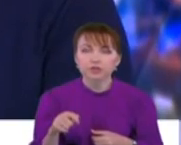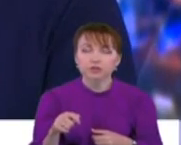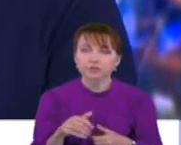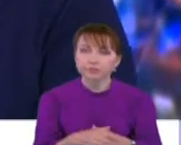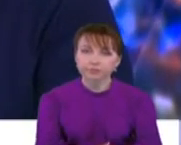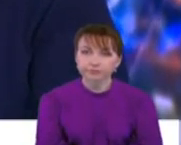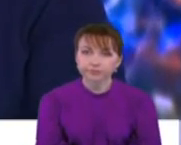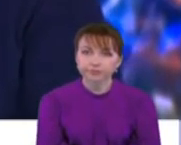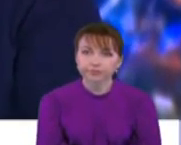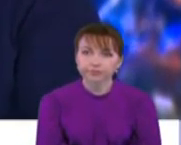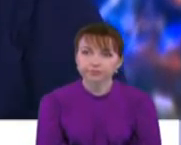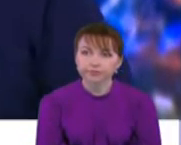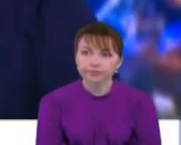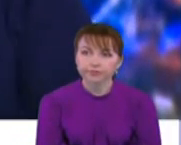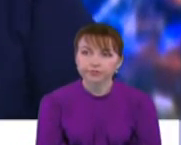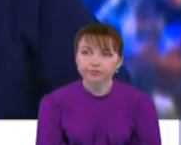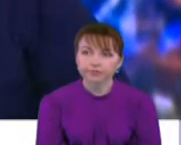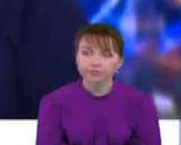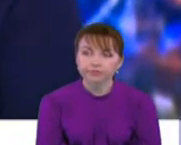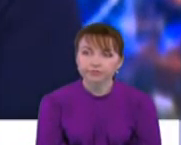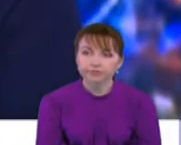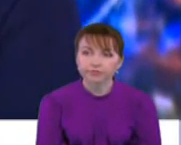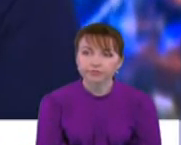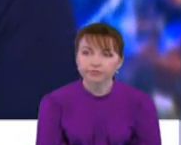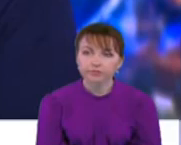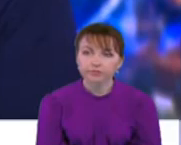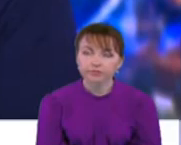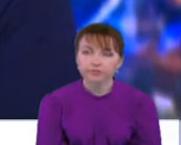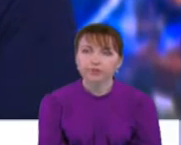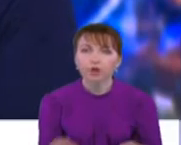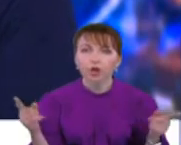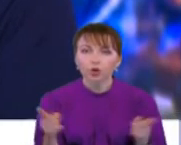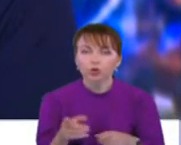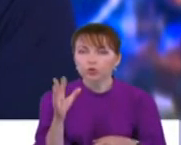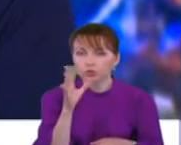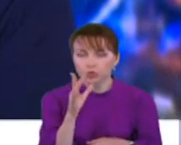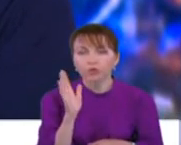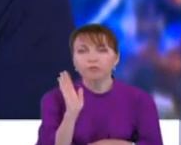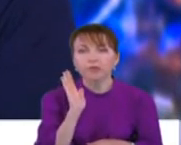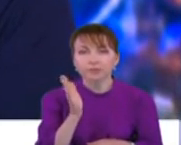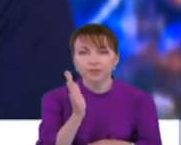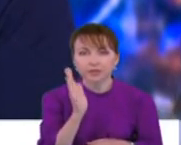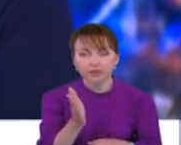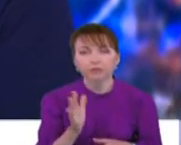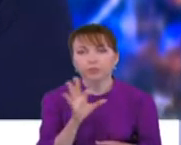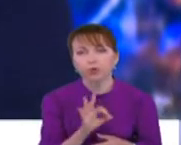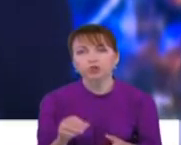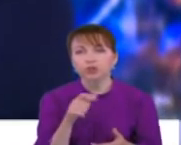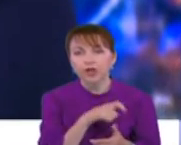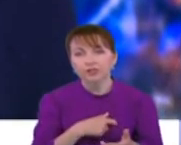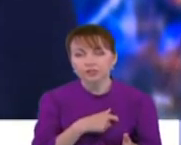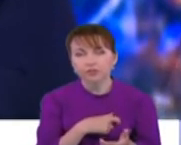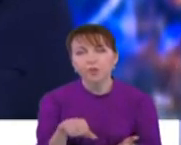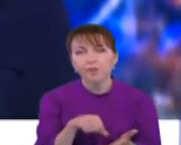Да. Тепер мікроскоп. Тому я думаю, що в короткостроковій перспективі про членство